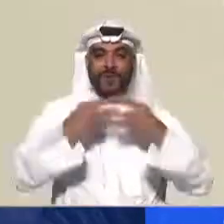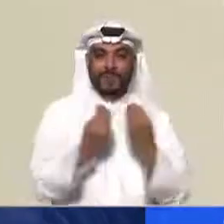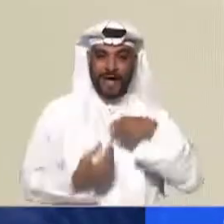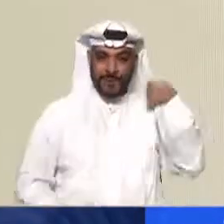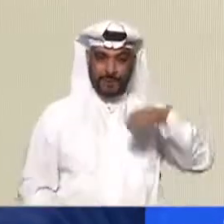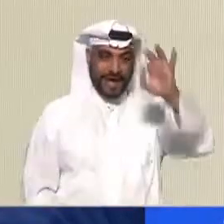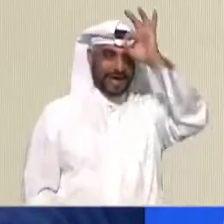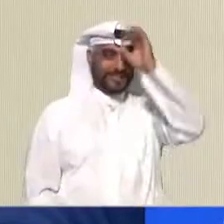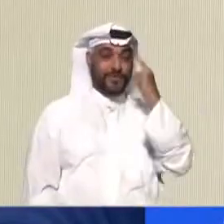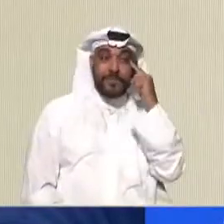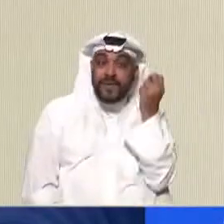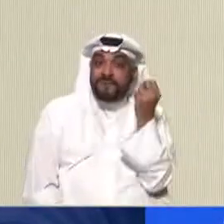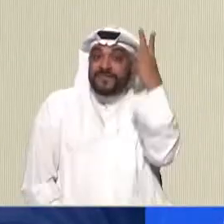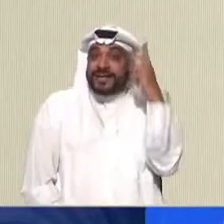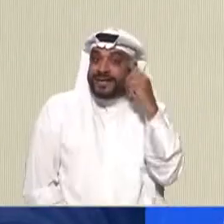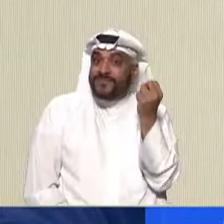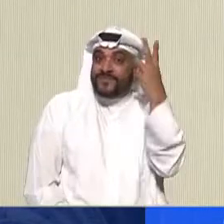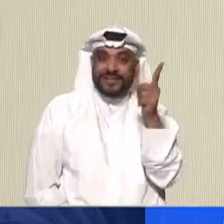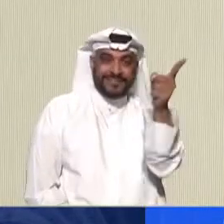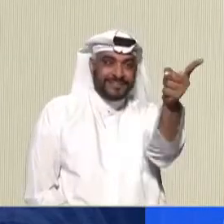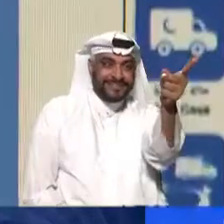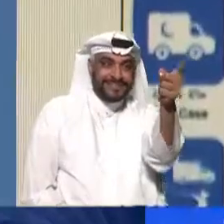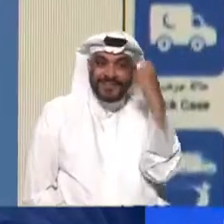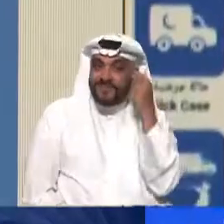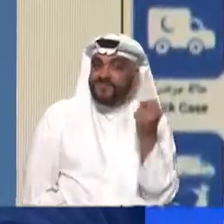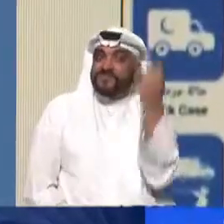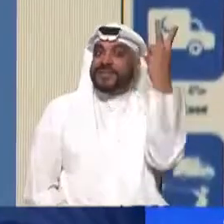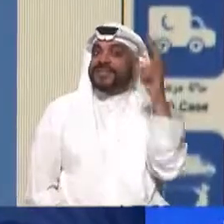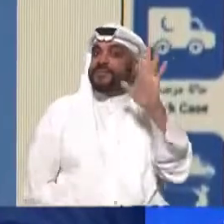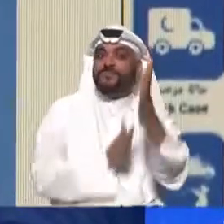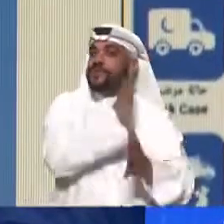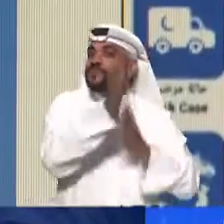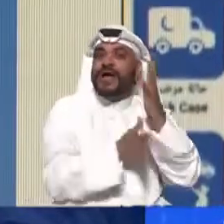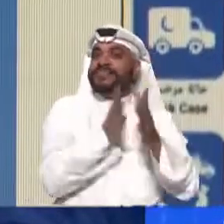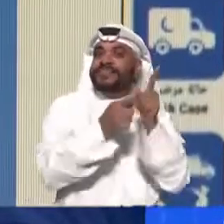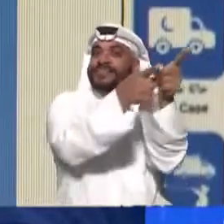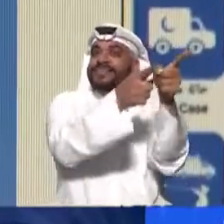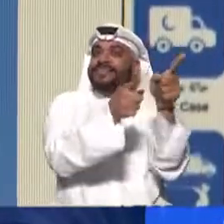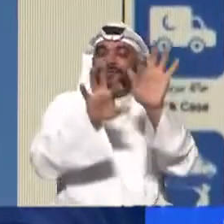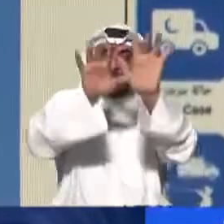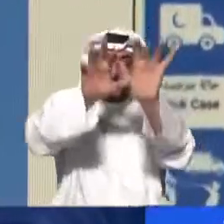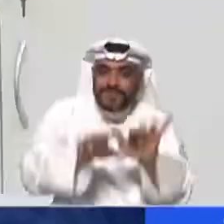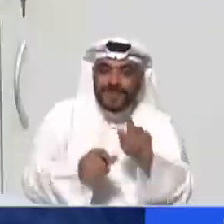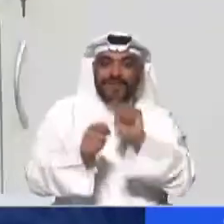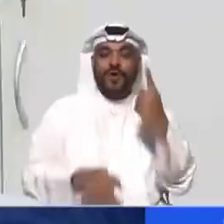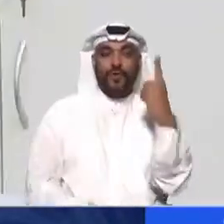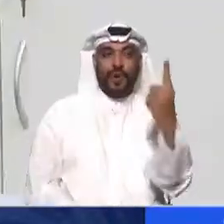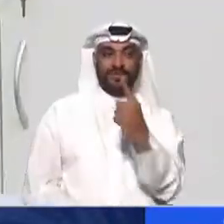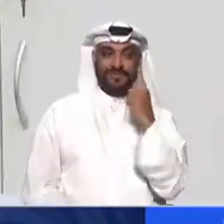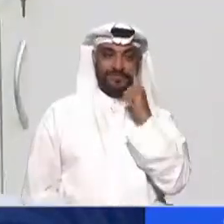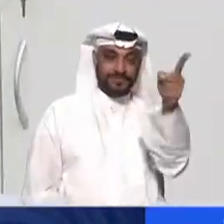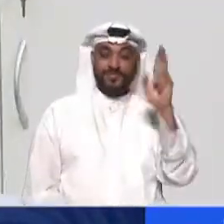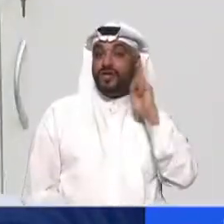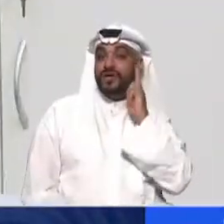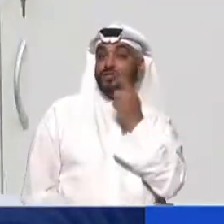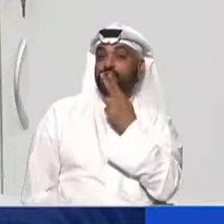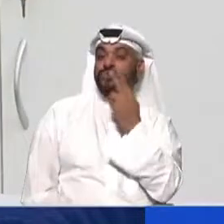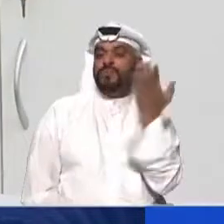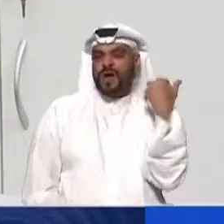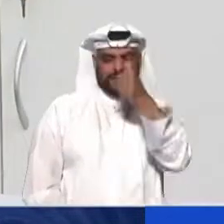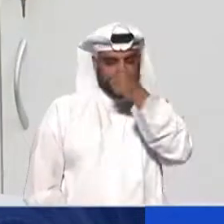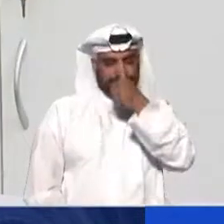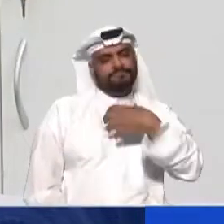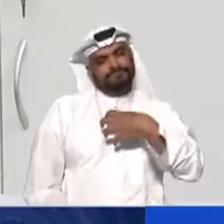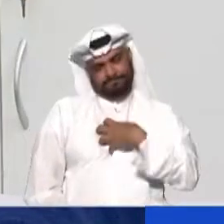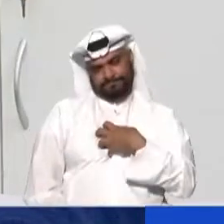جهود معهد الكويت للأبحاث العلمية متمثلة بقطاع النظم والبرمجيات. الصم كانوا يعانون في السابق في أن في